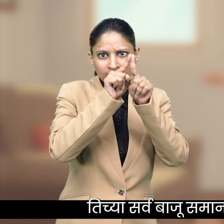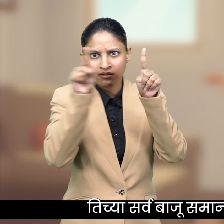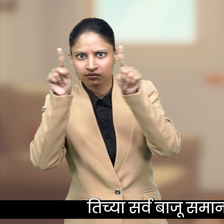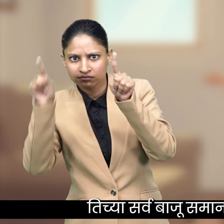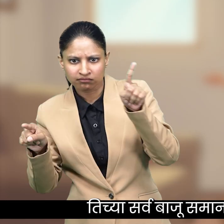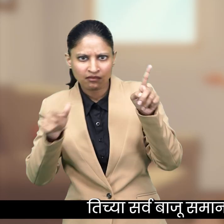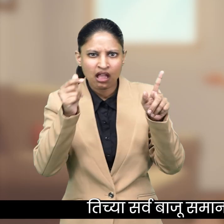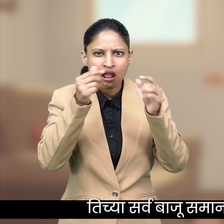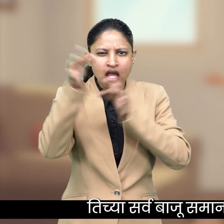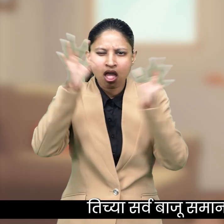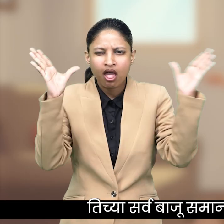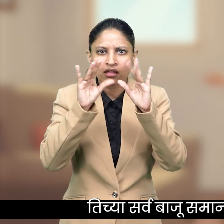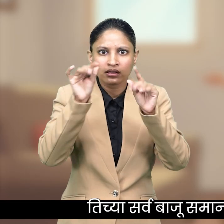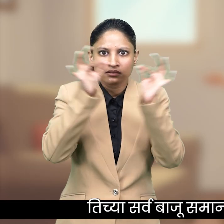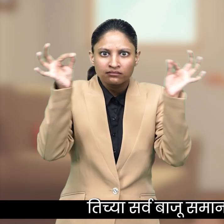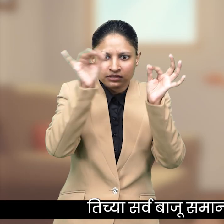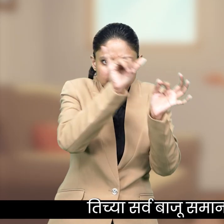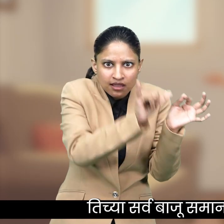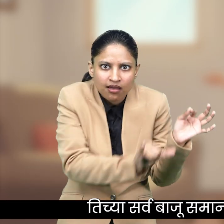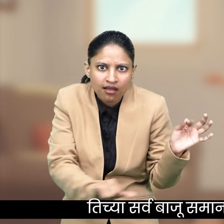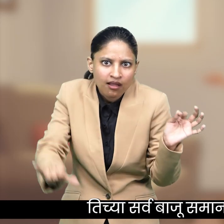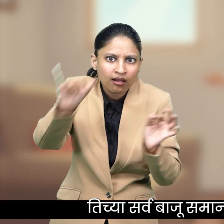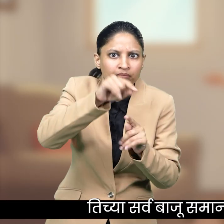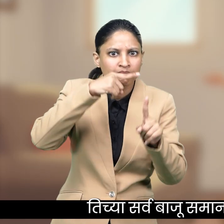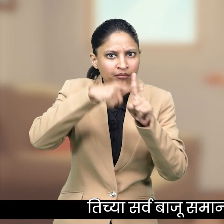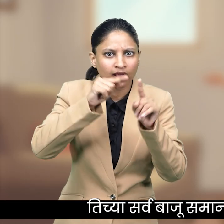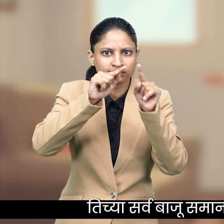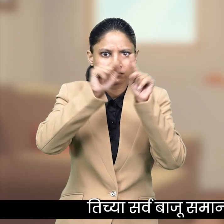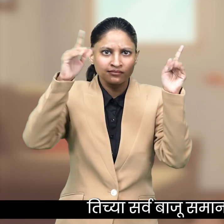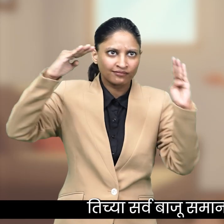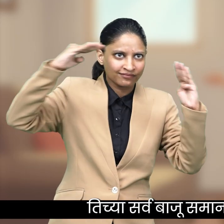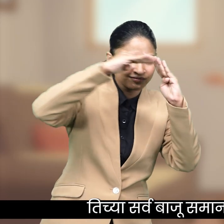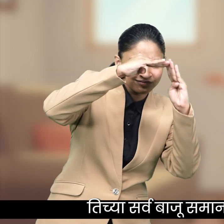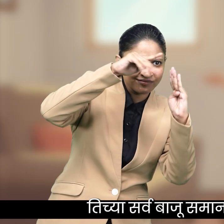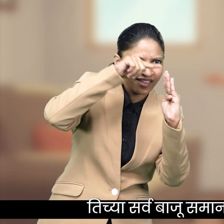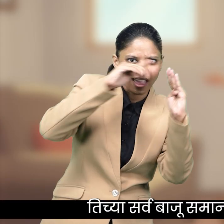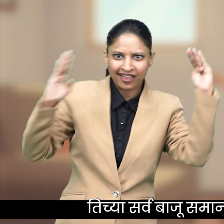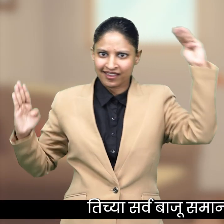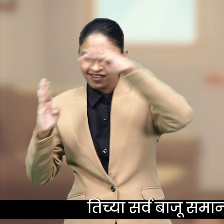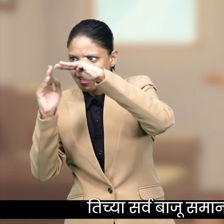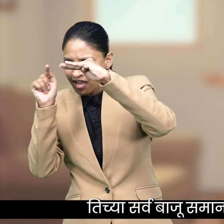तिचे सर्व बाजू समान लांबीच्या आहेत आणि तिला 4 कोपरे आहेत.